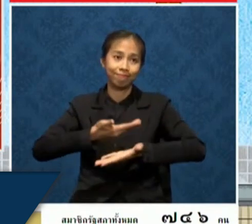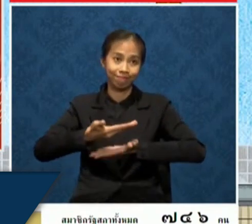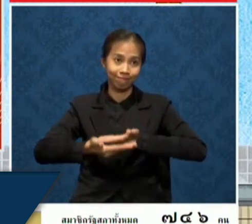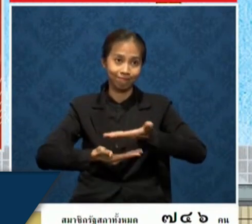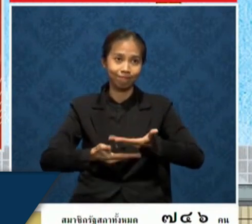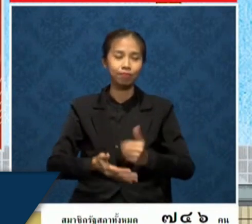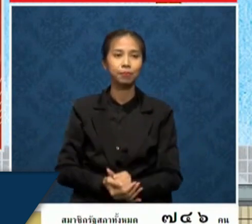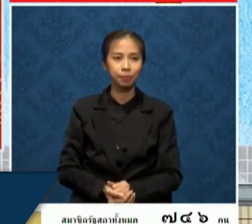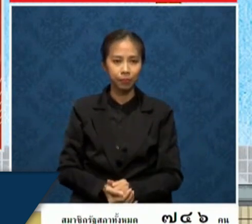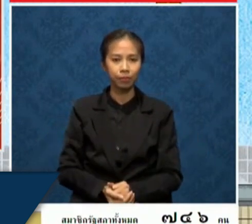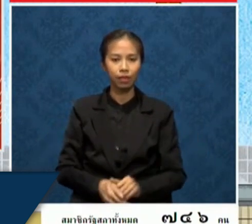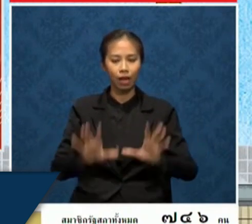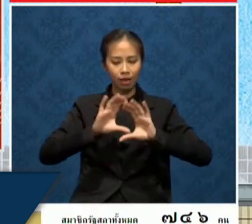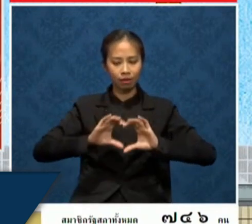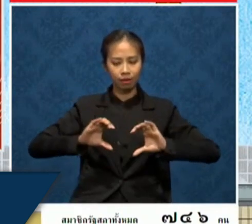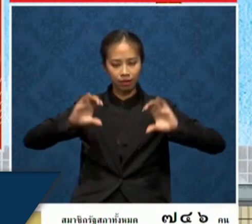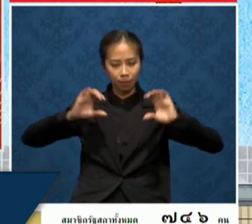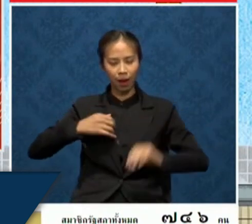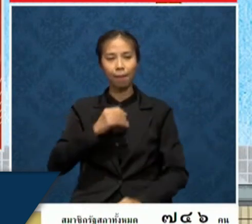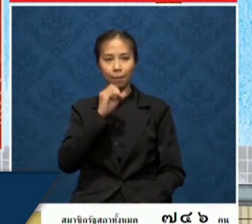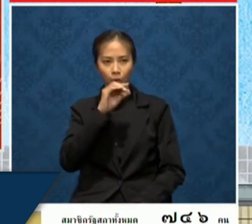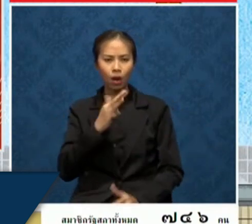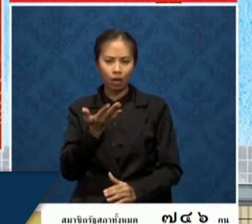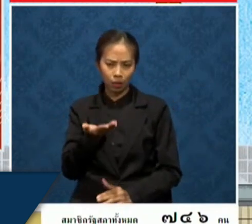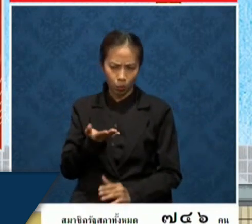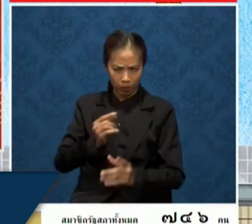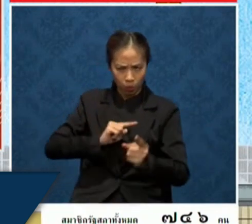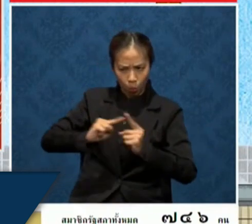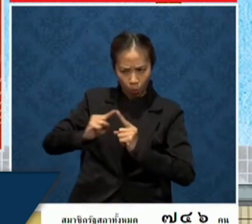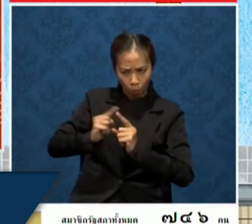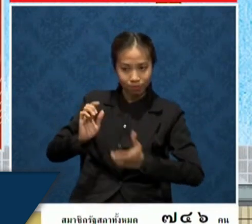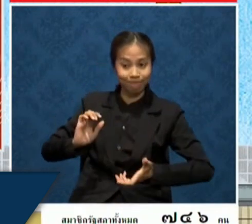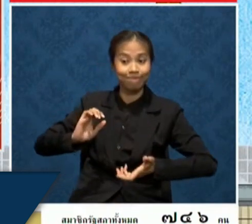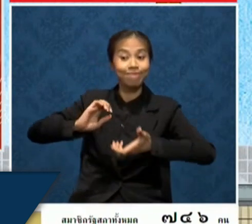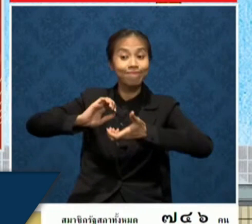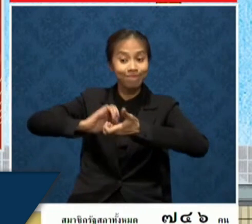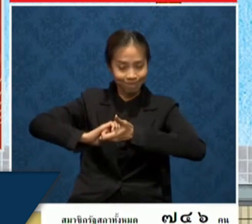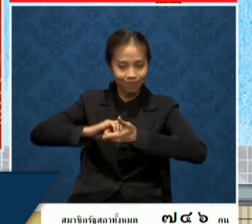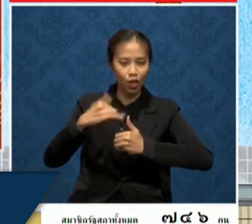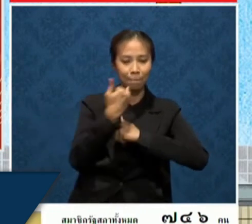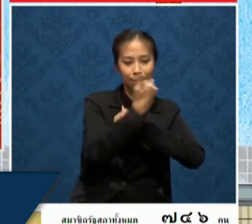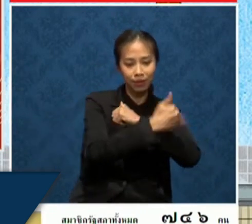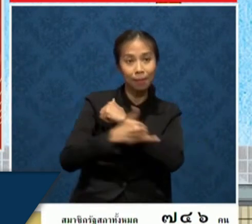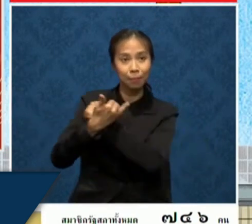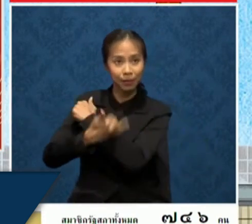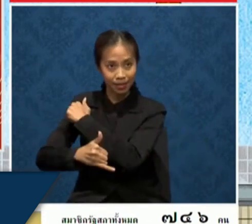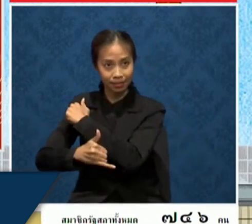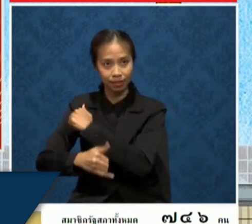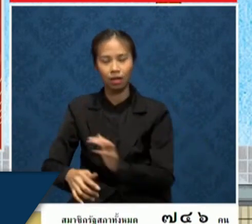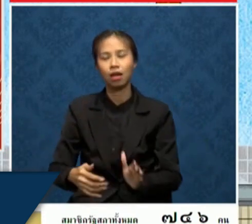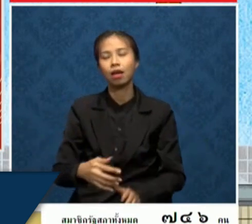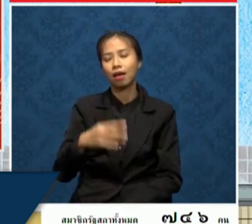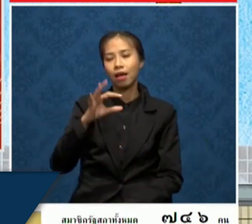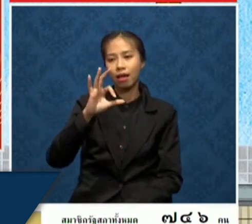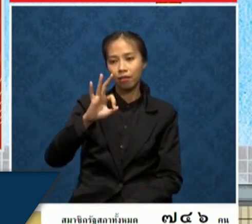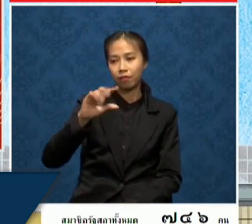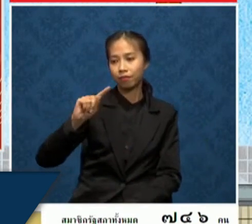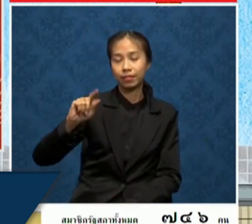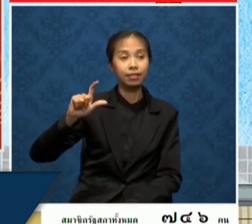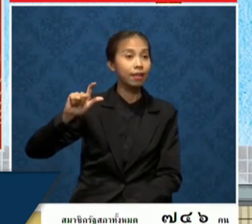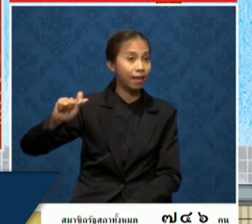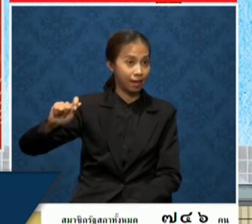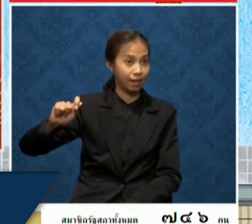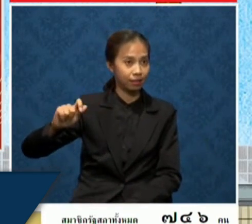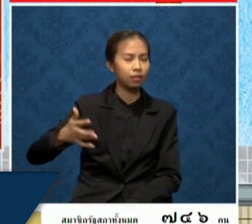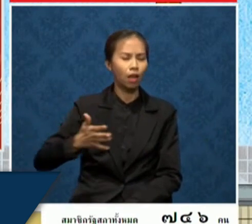ที่นโยบายรัฐบาลระบุว่าจะเร่งเจรจากอบความร่วมมือการค้าระหว่างประเทศหรือ FTA ผมเห็นด้ว